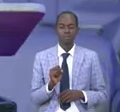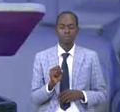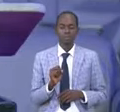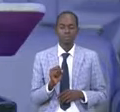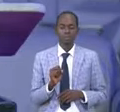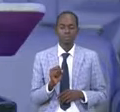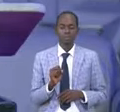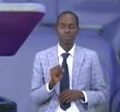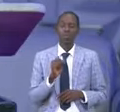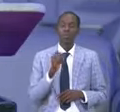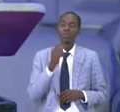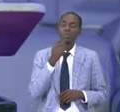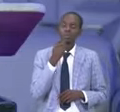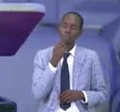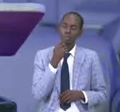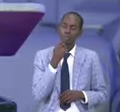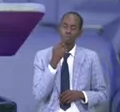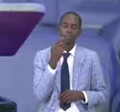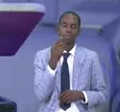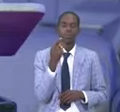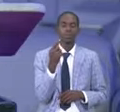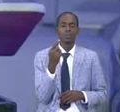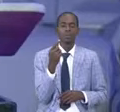par le Seigneur